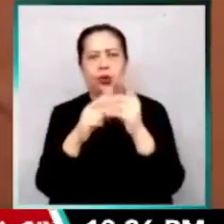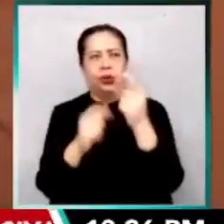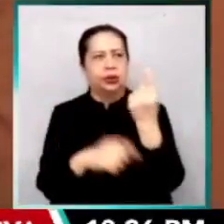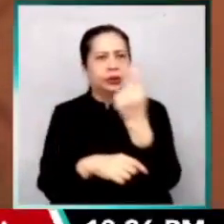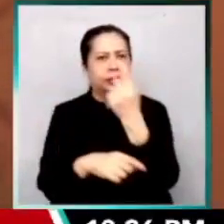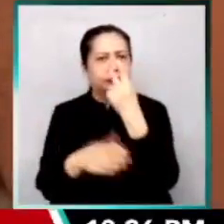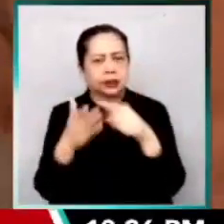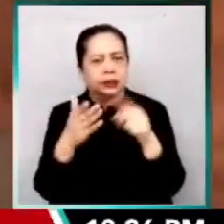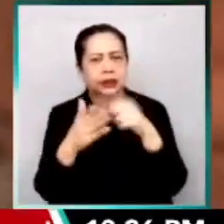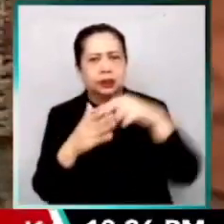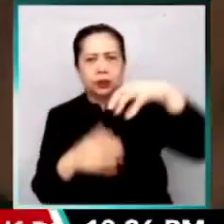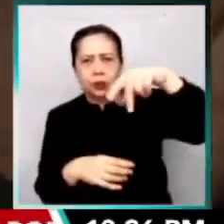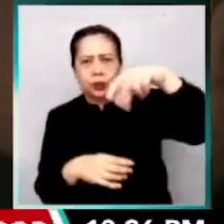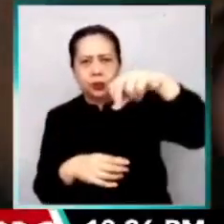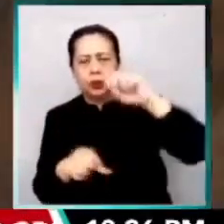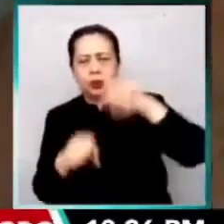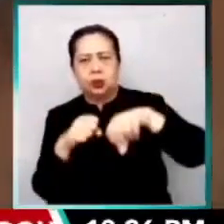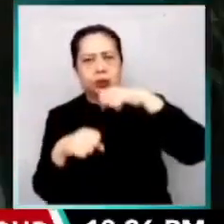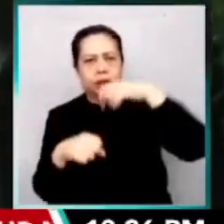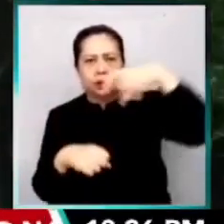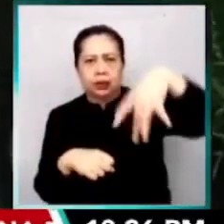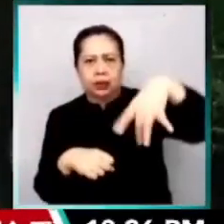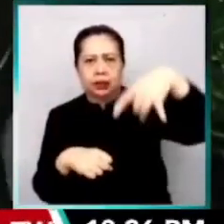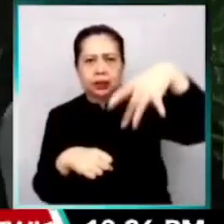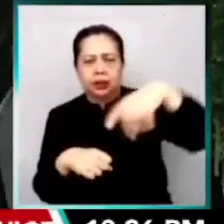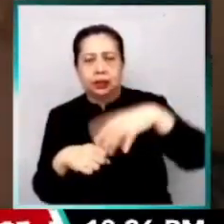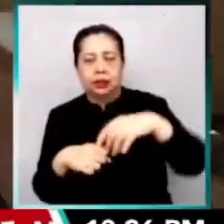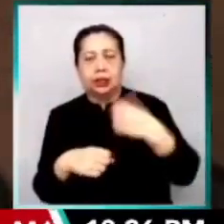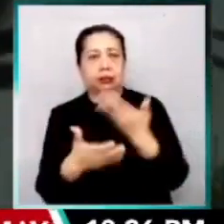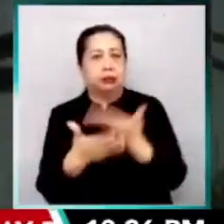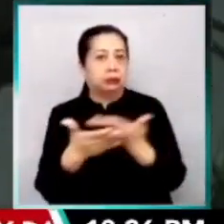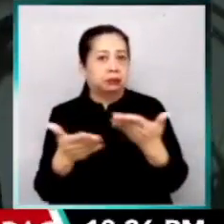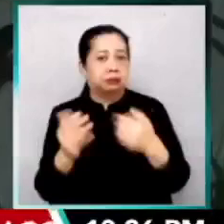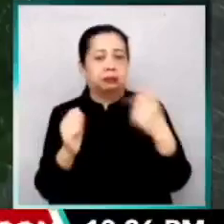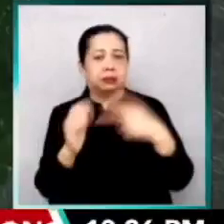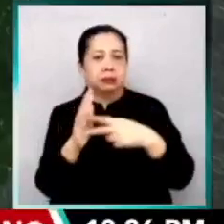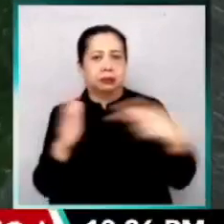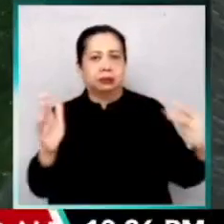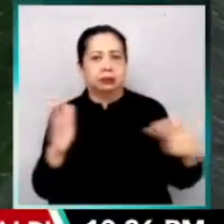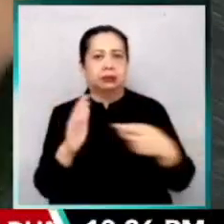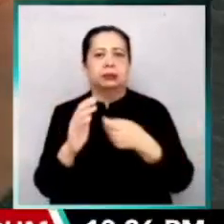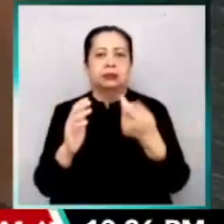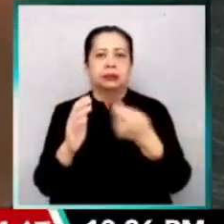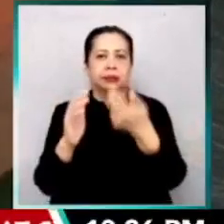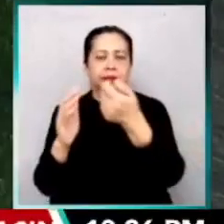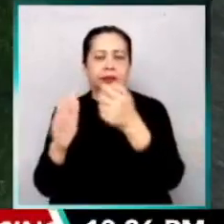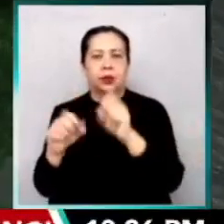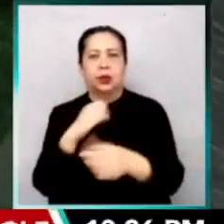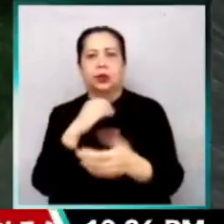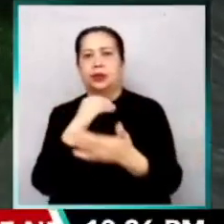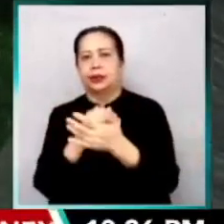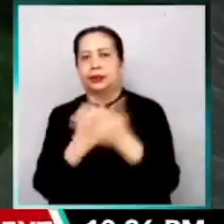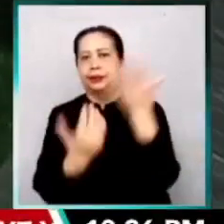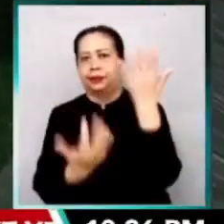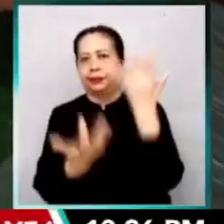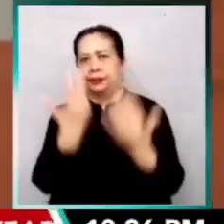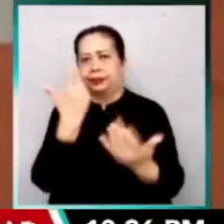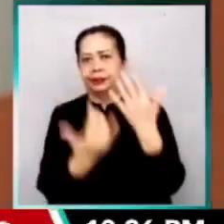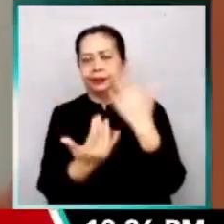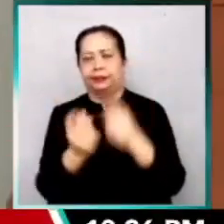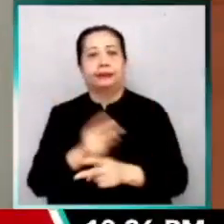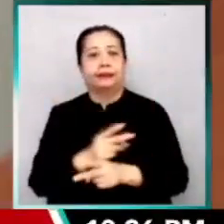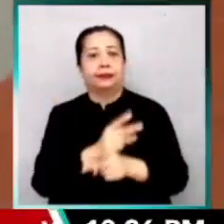gripo para walang mag-leak. Ang mga appliances, tanggalin sa pagkakasaksak para iwas sunog. Maingat din daw sila